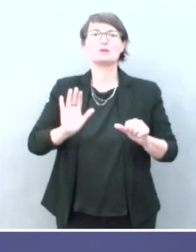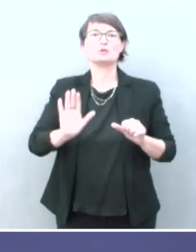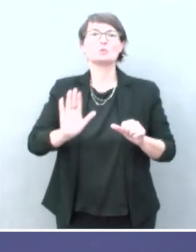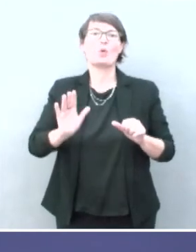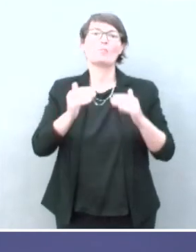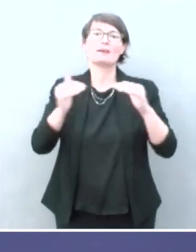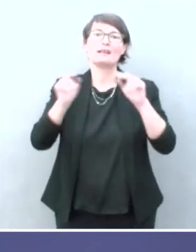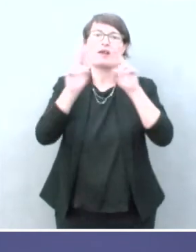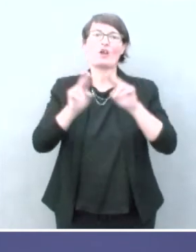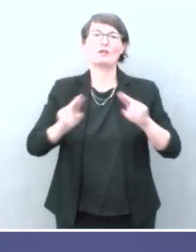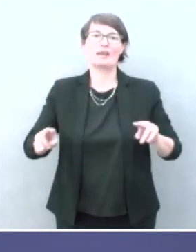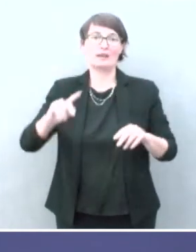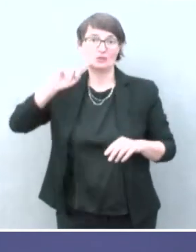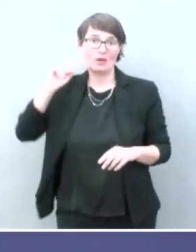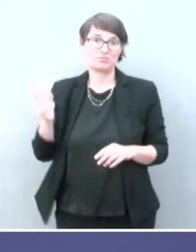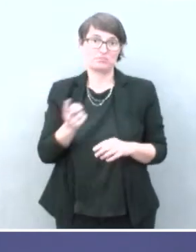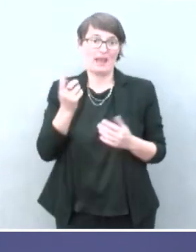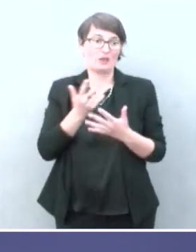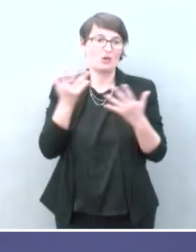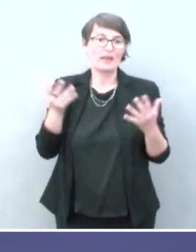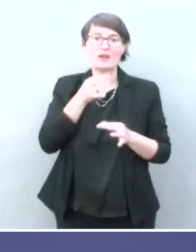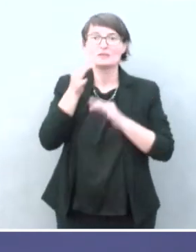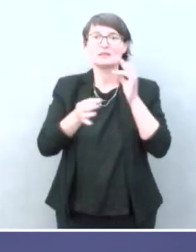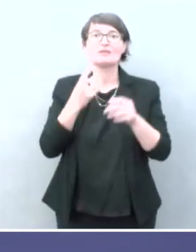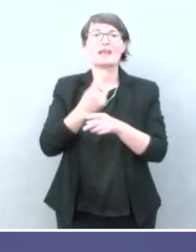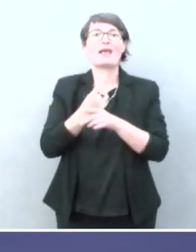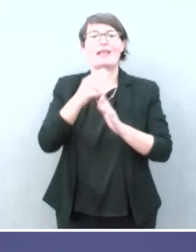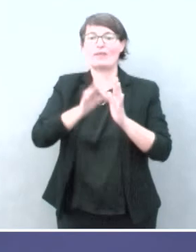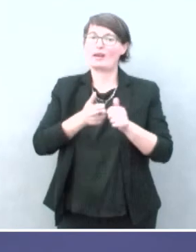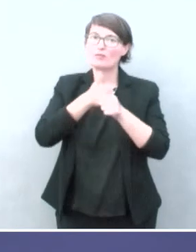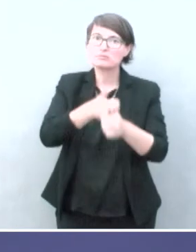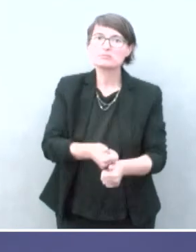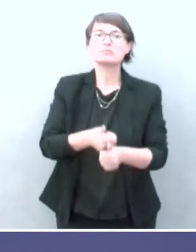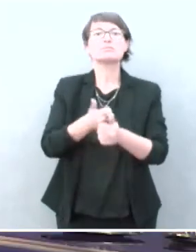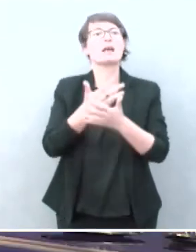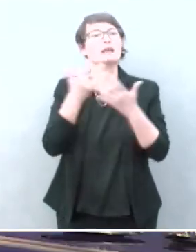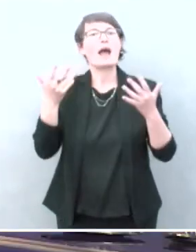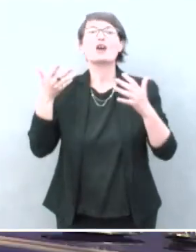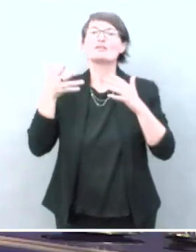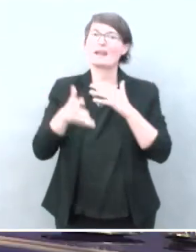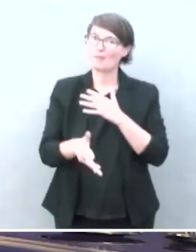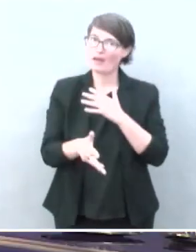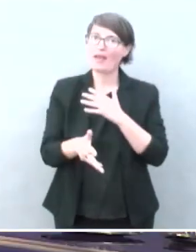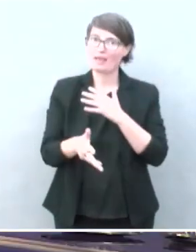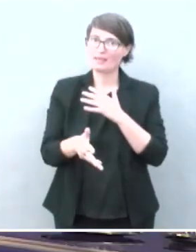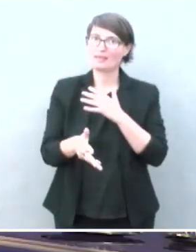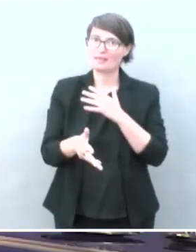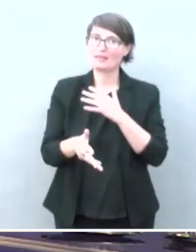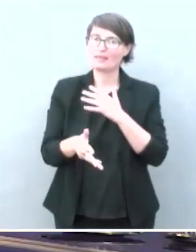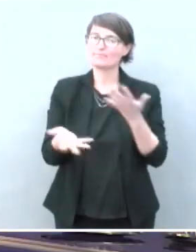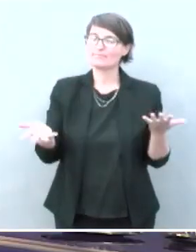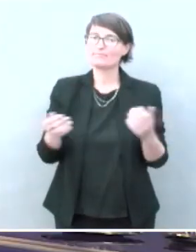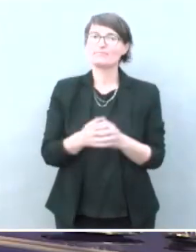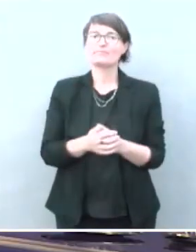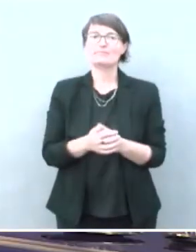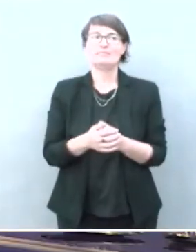dire che deve essere trasparente, deve essere chiaro, deve essere rispetto delle regole, altrimenti il gioco non è, stiamo parlando di